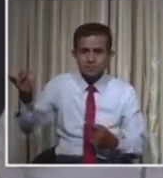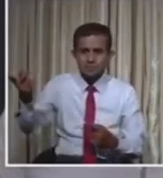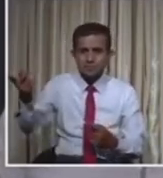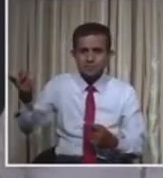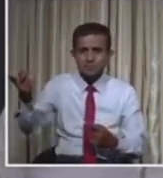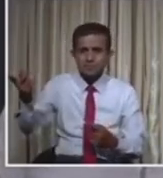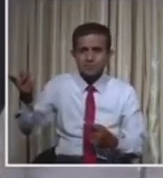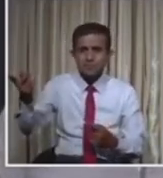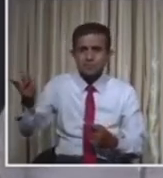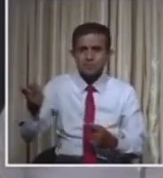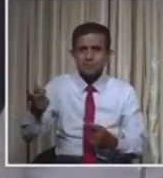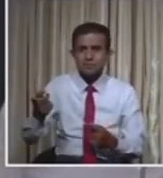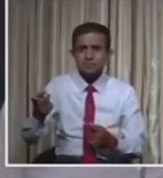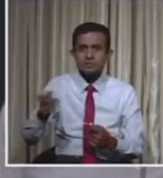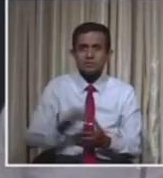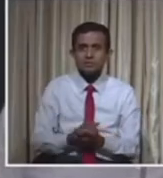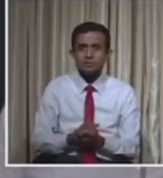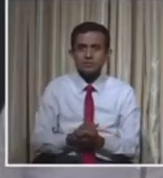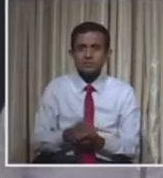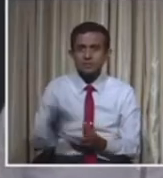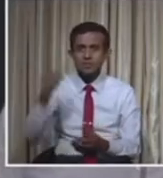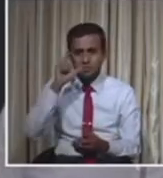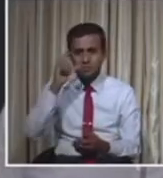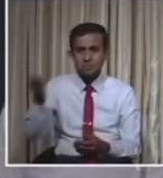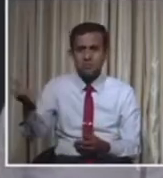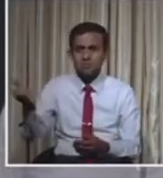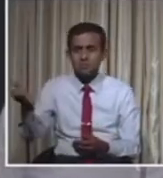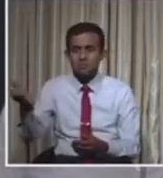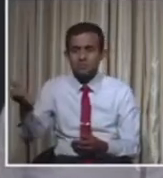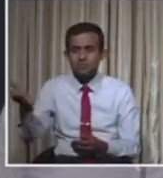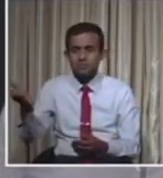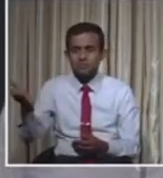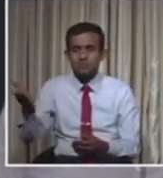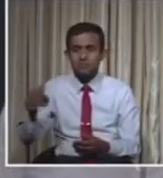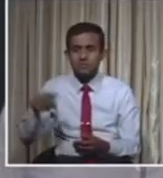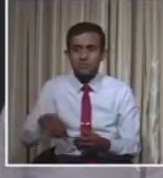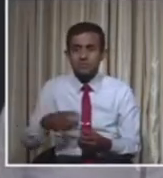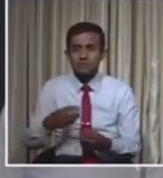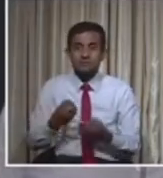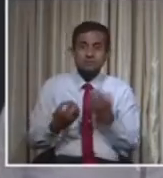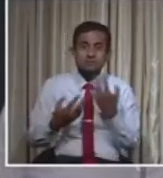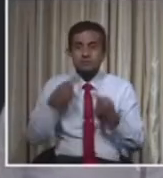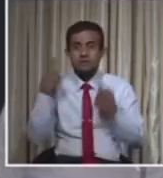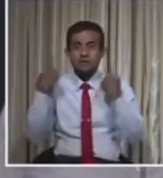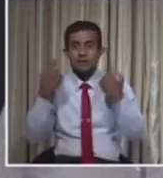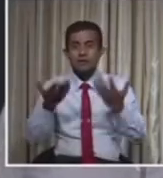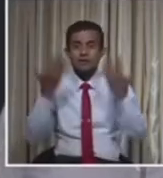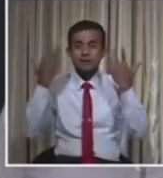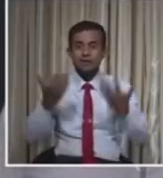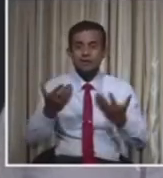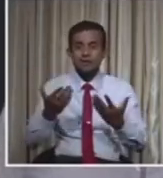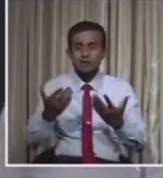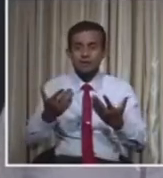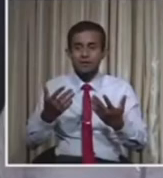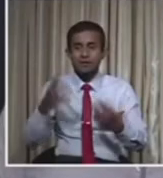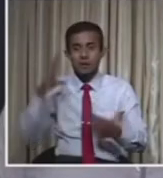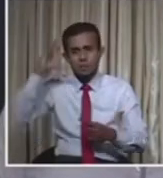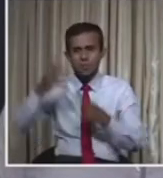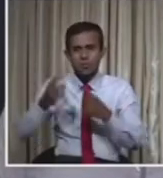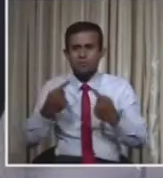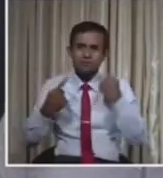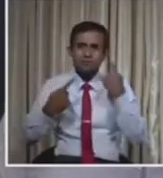මාරි මේගොල්ලෝ මොන මේ බලන්නකෝ ඉතින් අර දැන් ගහලා දැන් ගත්ත මෝඩ චූන් එකක් මේ දැන් හරි මෝඩ චූන් එකේ